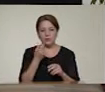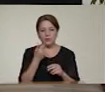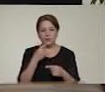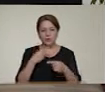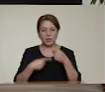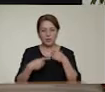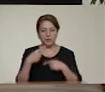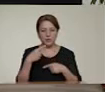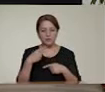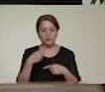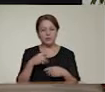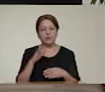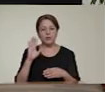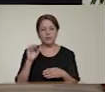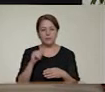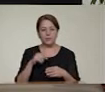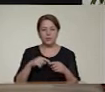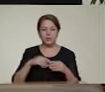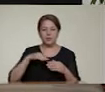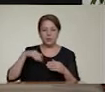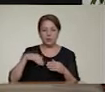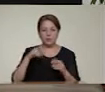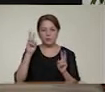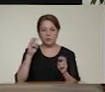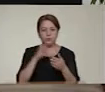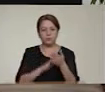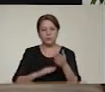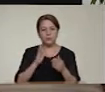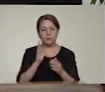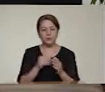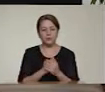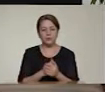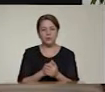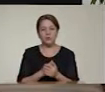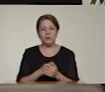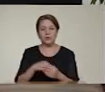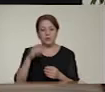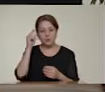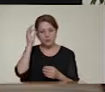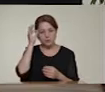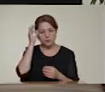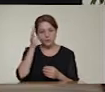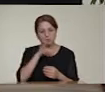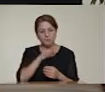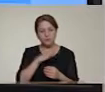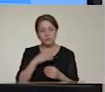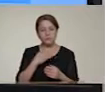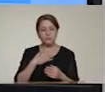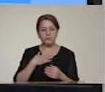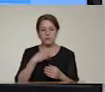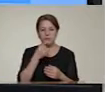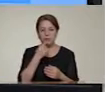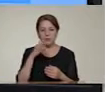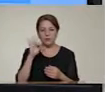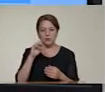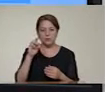qaytib olaylik va keyin mavzumizni davom ettiraylik. Demak, yodingizda bo'lsa, biz tilni